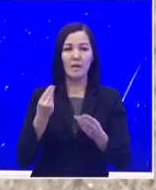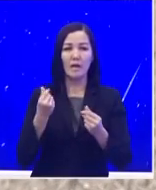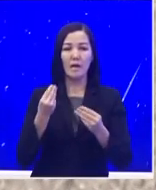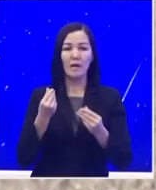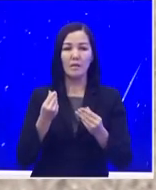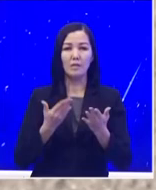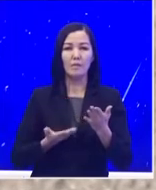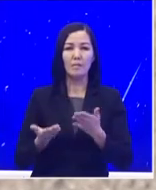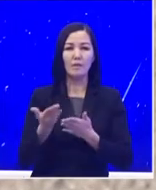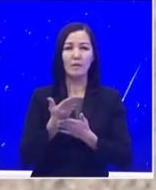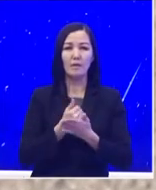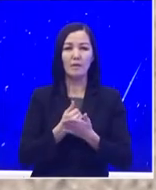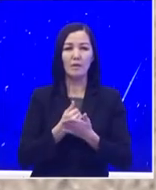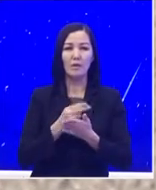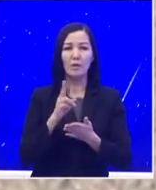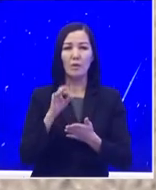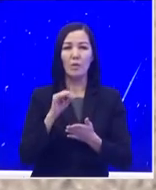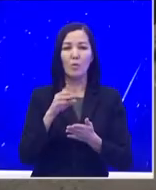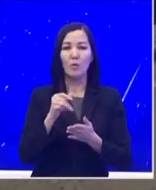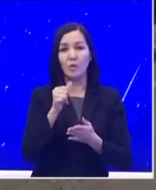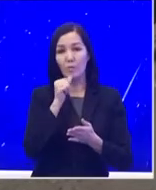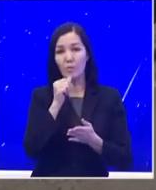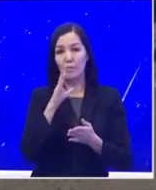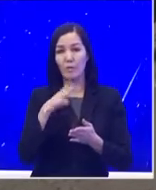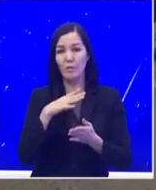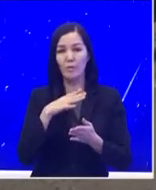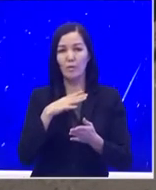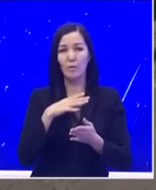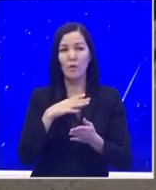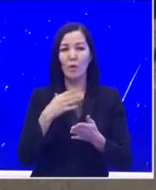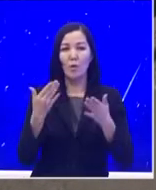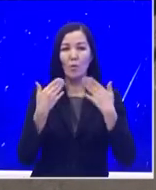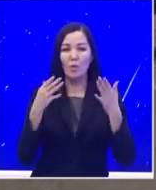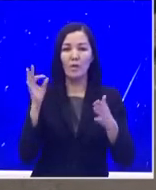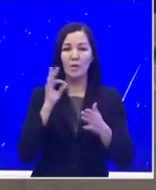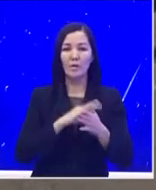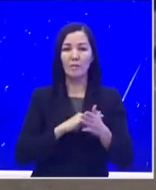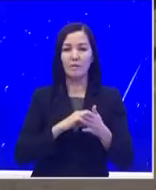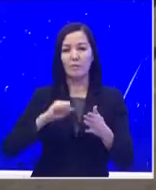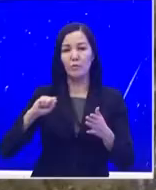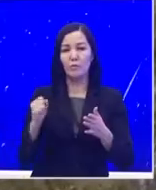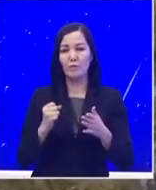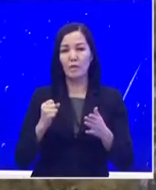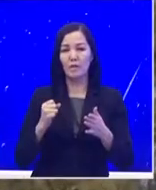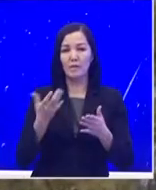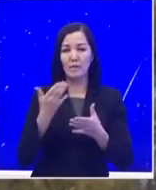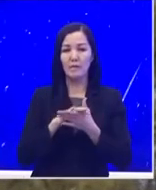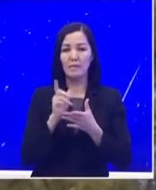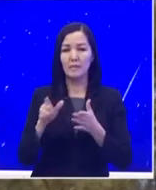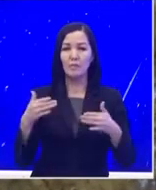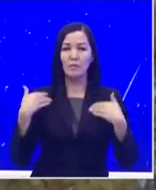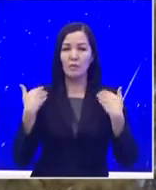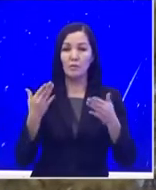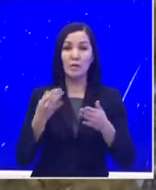құрсауына Қуат Күнболатовта түсіп қала жаздапты. Оған оңай табысты ойынды достары мен таныстары ұсыныпты. О баста